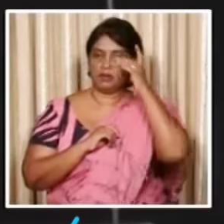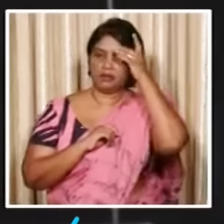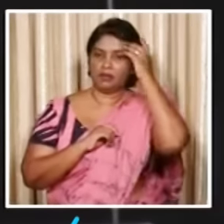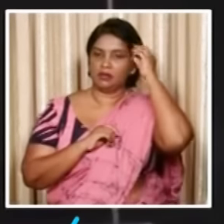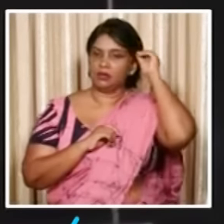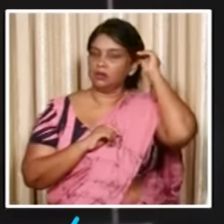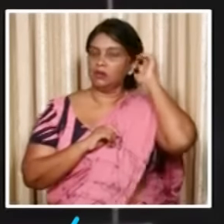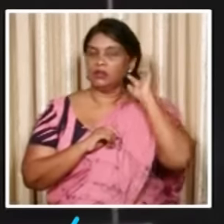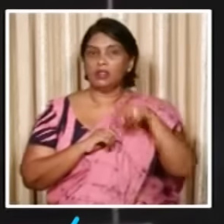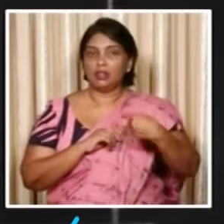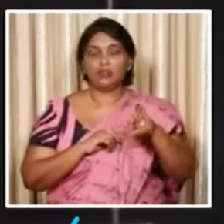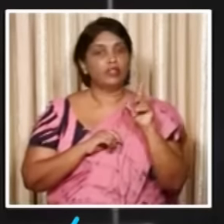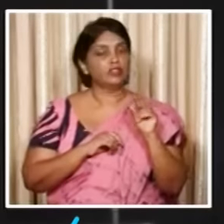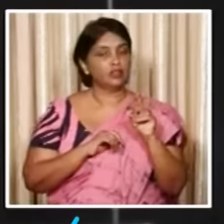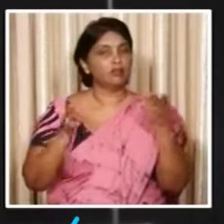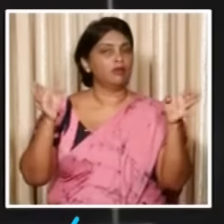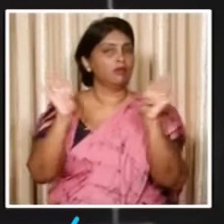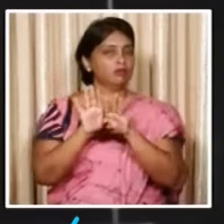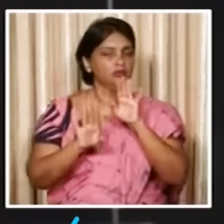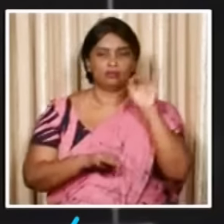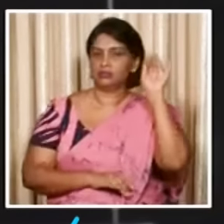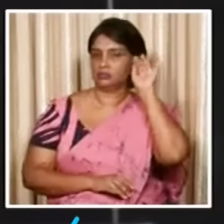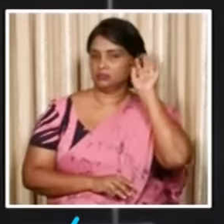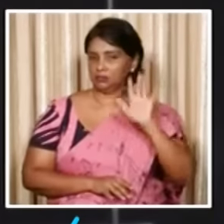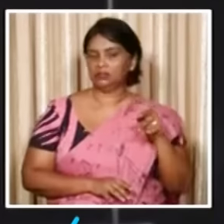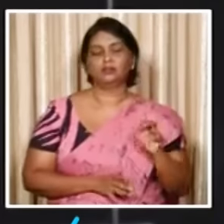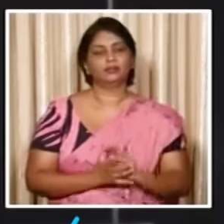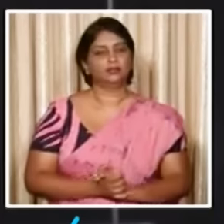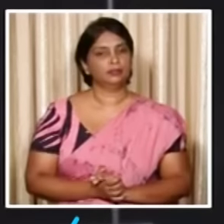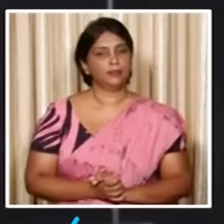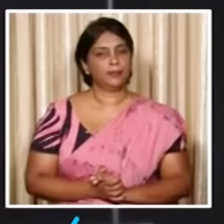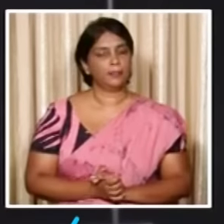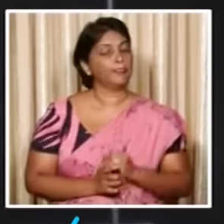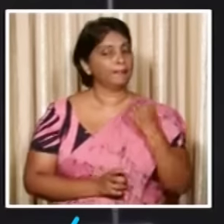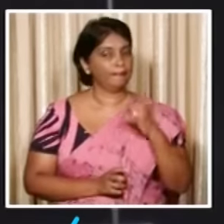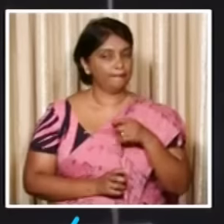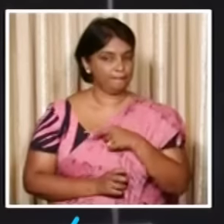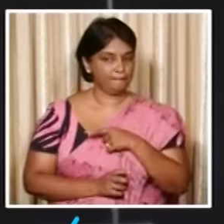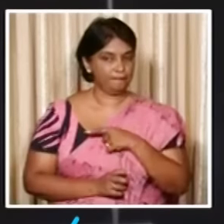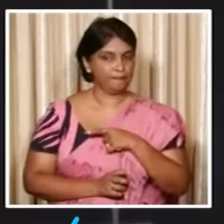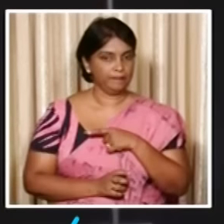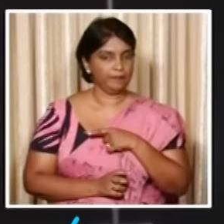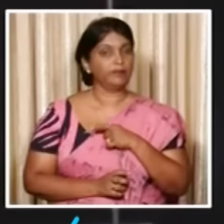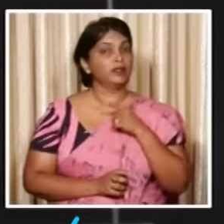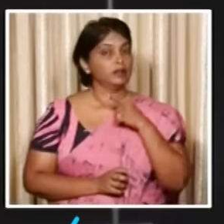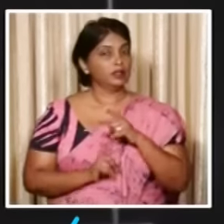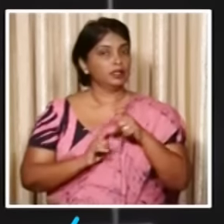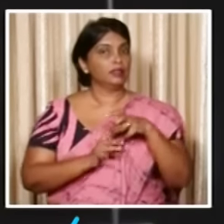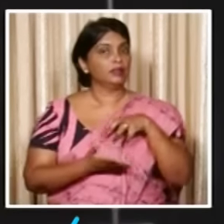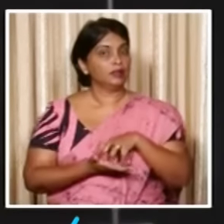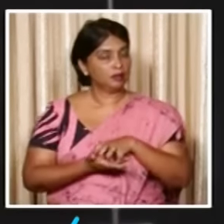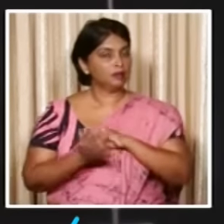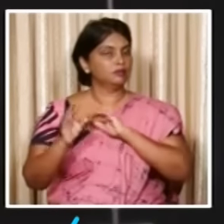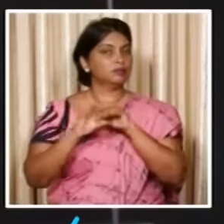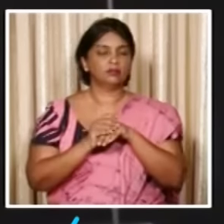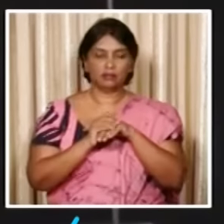சொல்லக்கூடிய அனைவருக்கும் தகவல்களை குறிப்பிட்டிருக்கிறார்கள். எங்களுடைய அந்த மாவட்டத்தை பிரதிநிதித்துவப்படுத்துகின்ற எங்களுடைய பாராளுமன்ற உறுப்பினர் கலையரசன் கூட